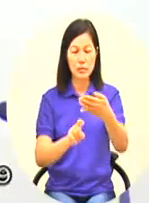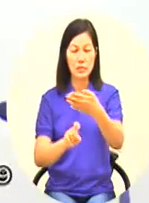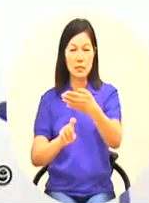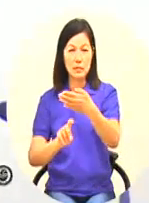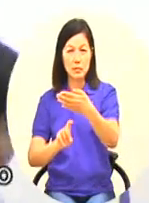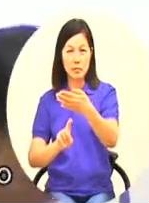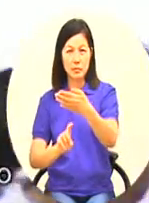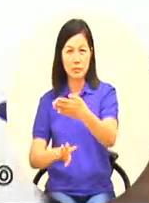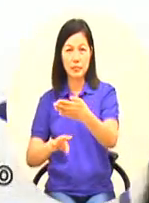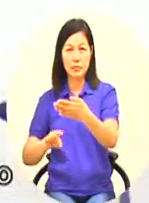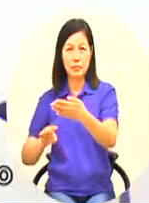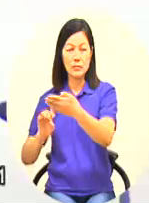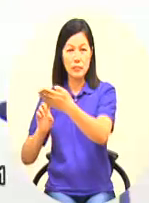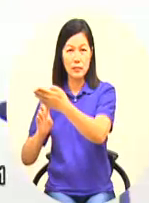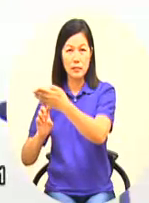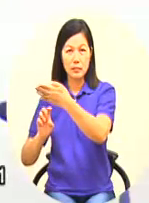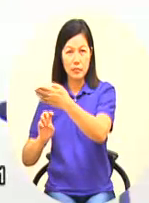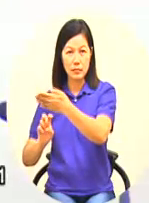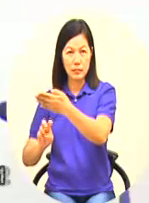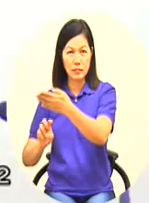总共动员的